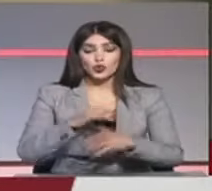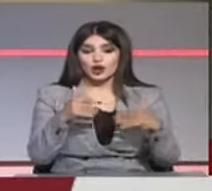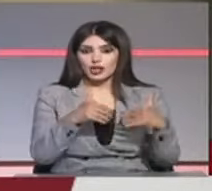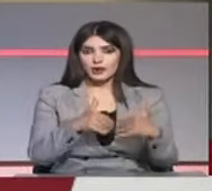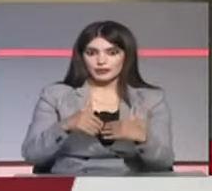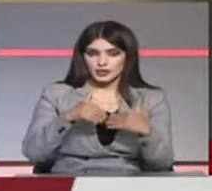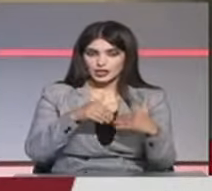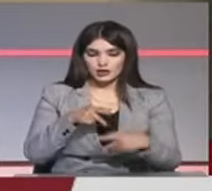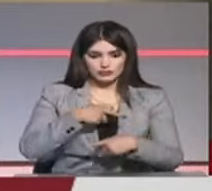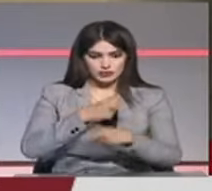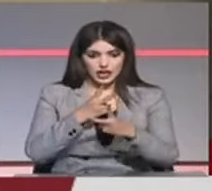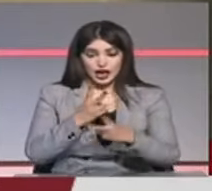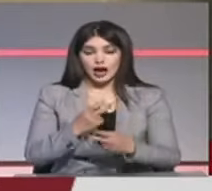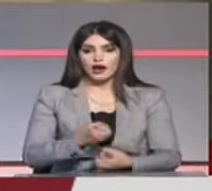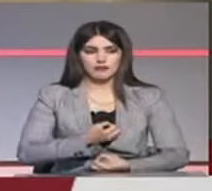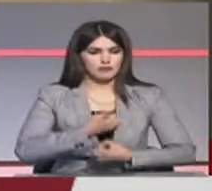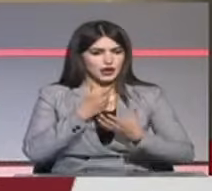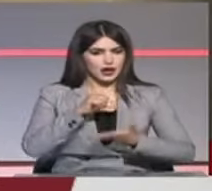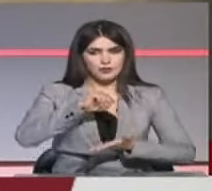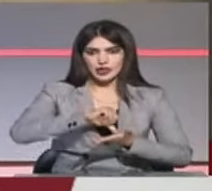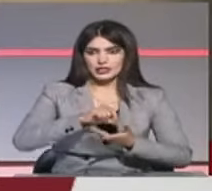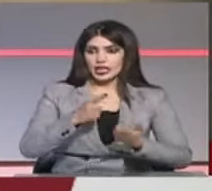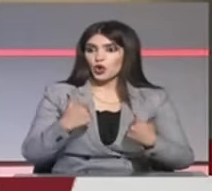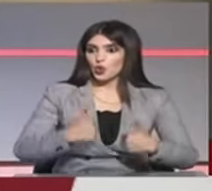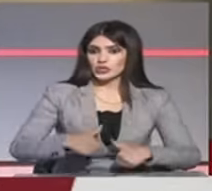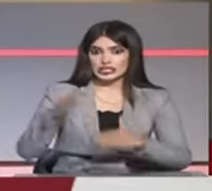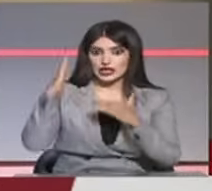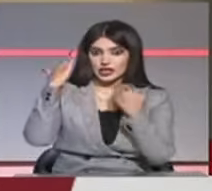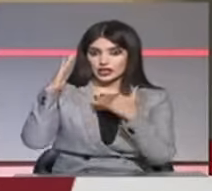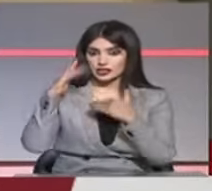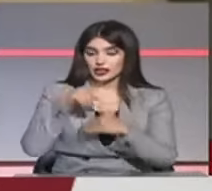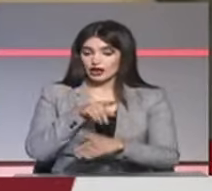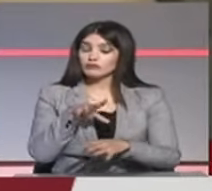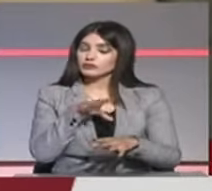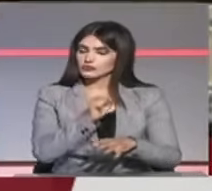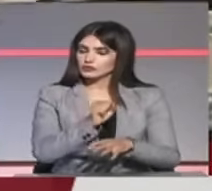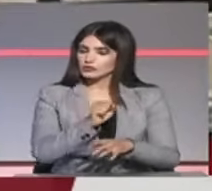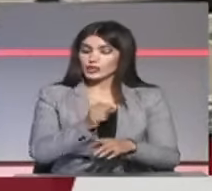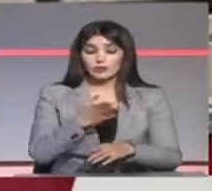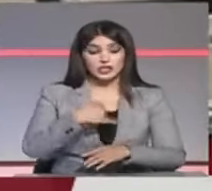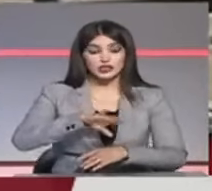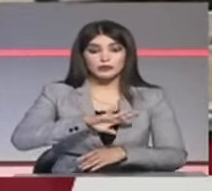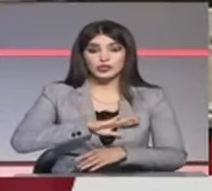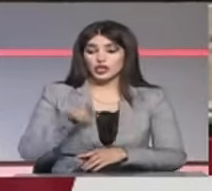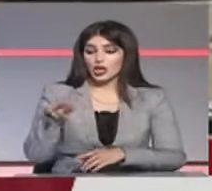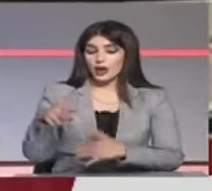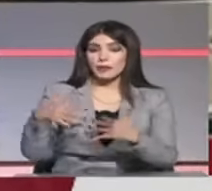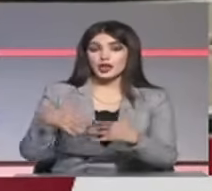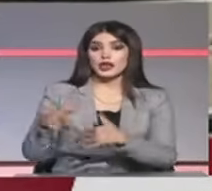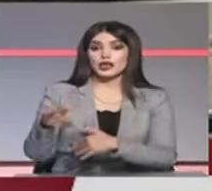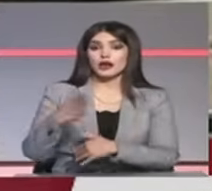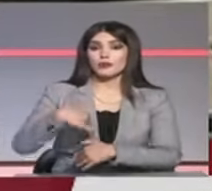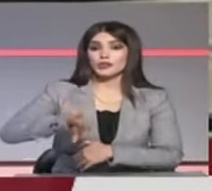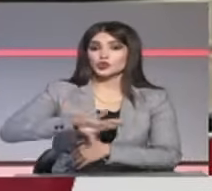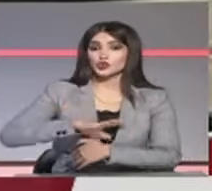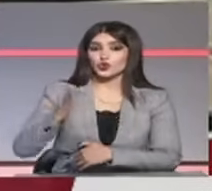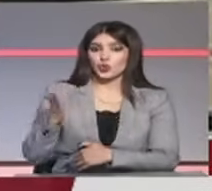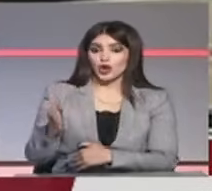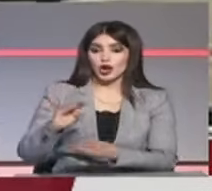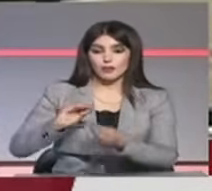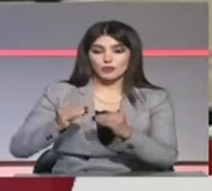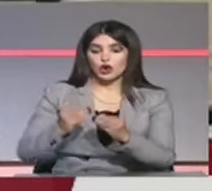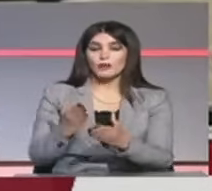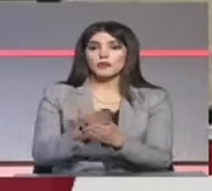عبرت طهران على لسان وزير خارجيتها عن تمسكها بتحمل الولايات المتحده مسؤوليه ازمه